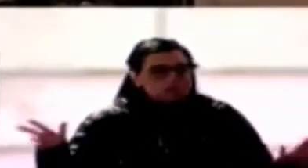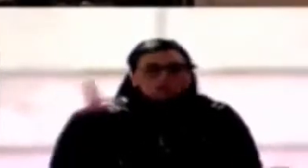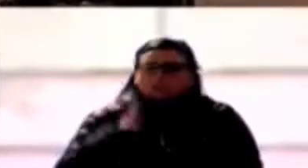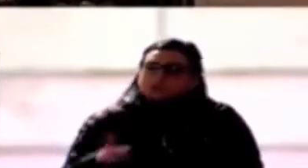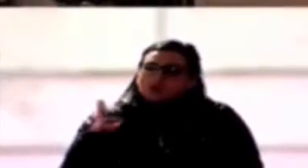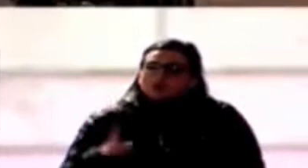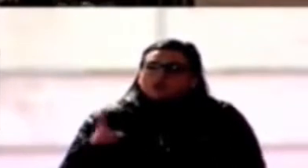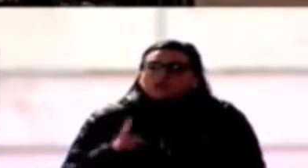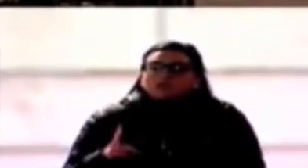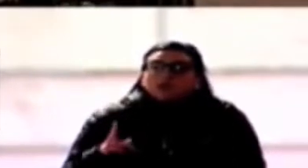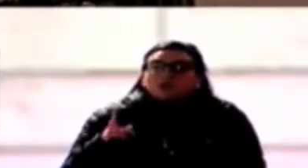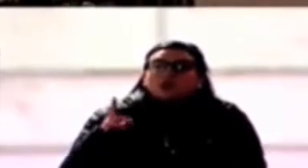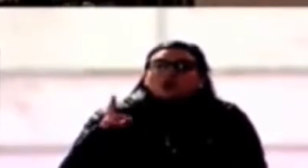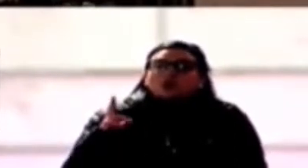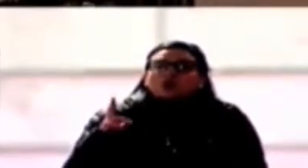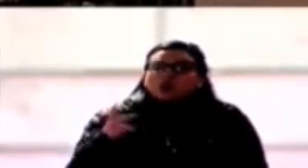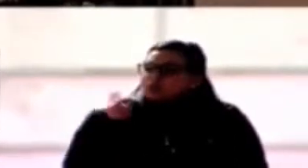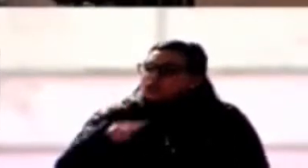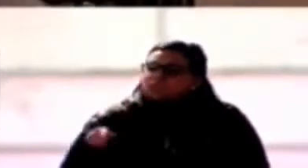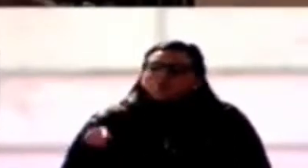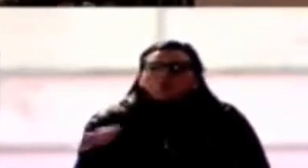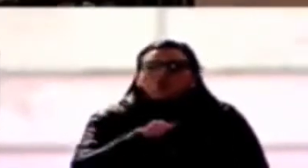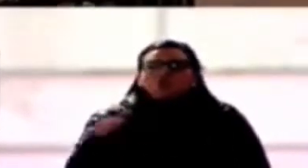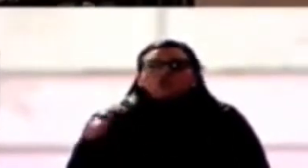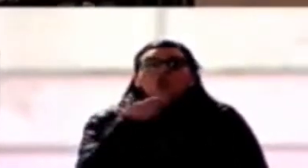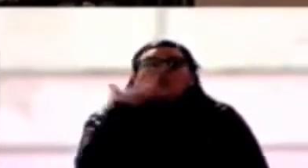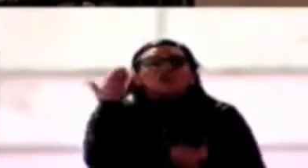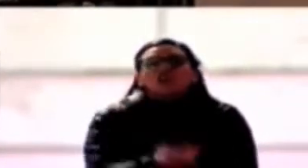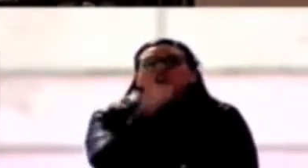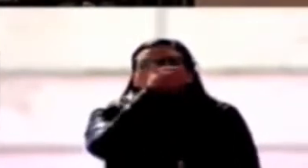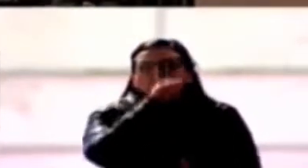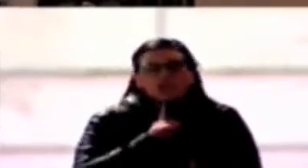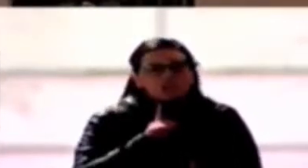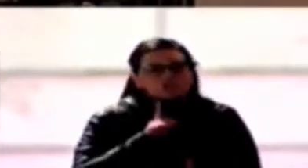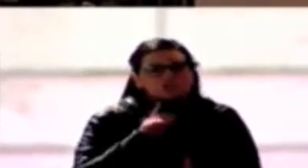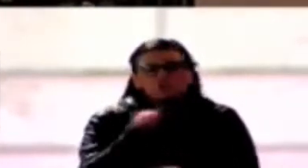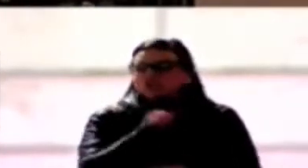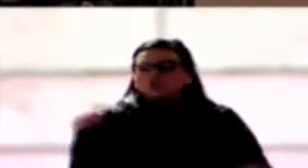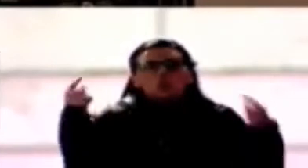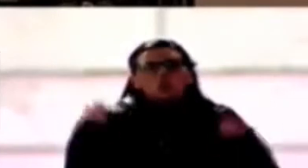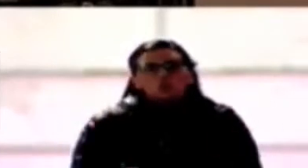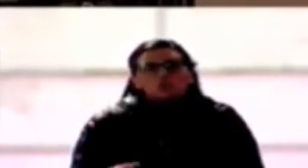per garantire il silenzio sulla trattativa. È per questo che è stato messo in quel posto.